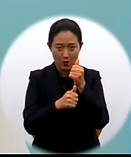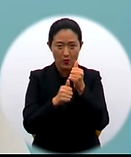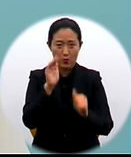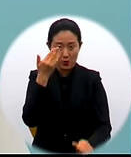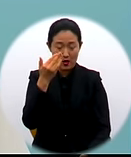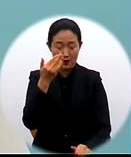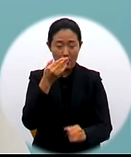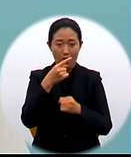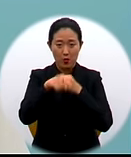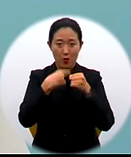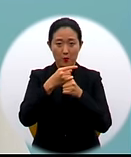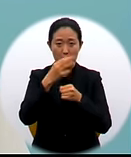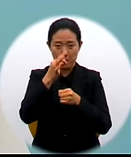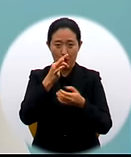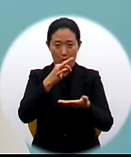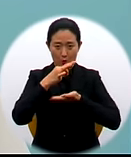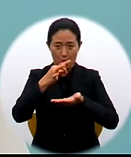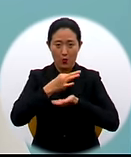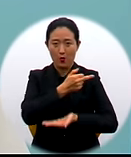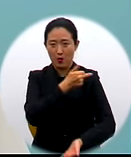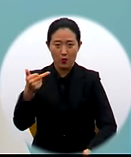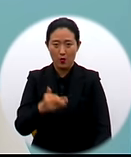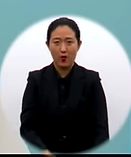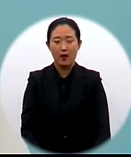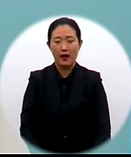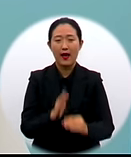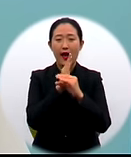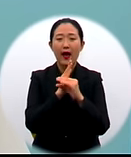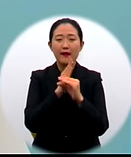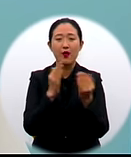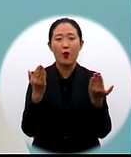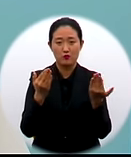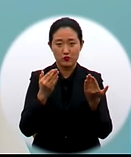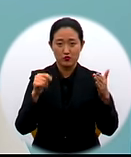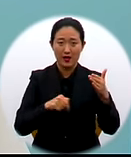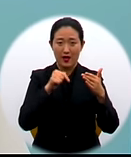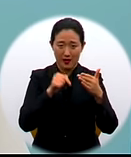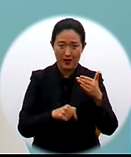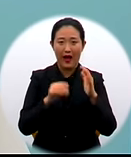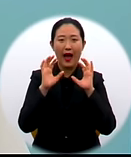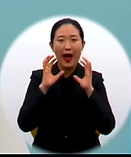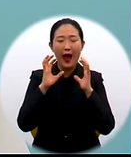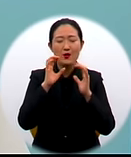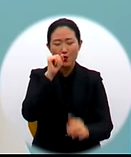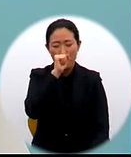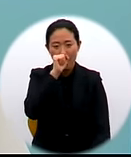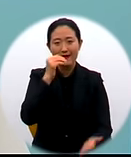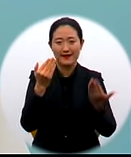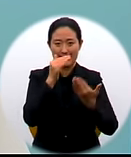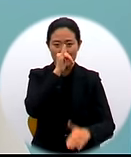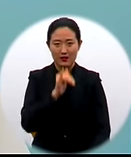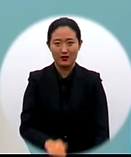올수록 연봉이 높죠. 그 요 가운데 카드에 존재하는 직무 중에 아이들이 굉장히 좋아하는 직무가